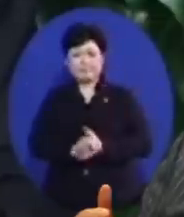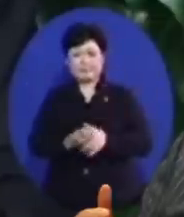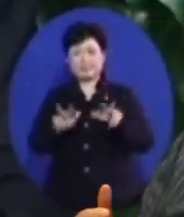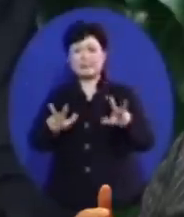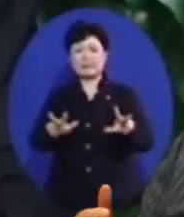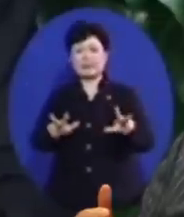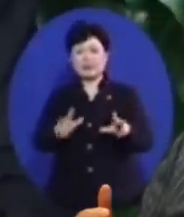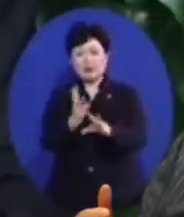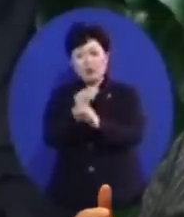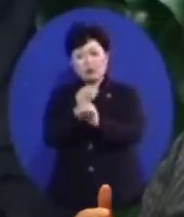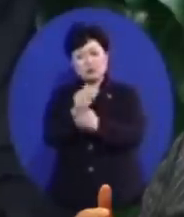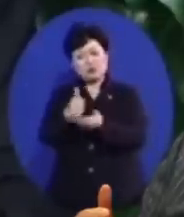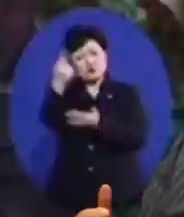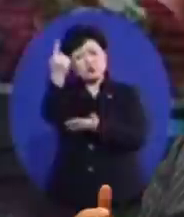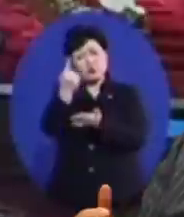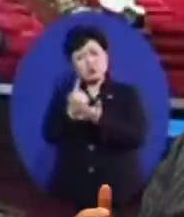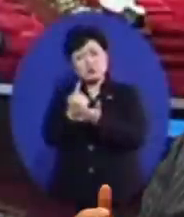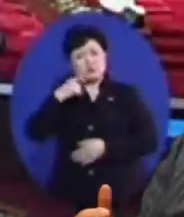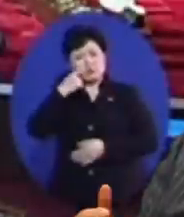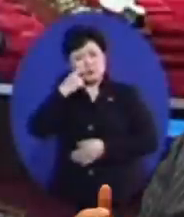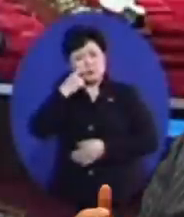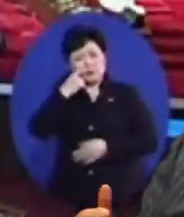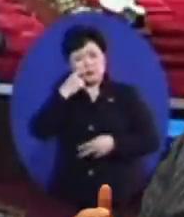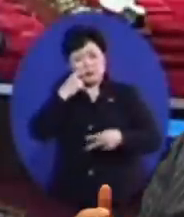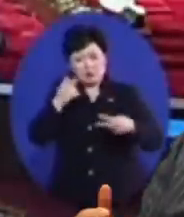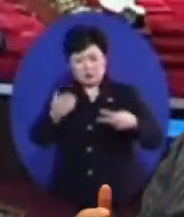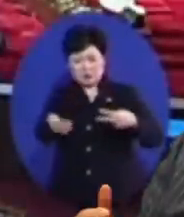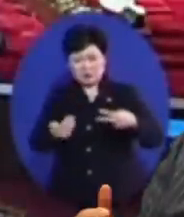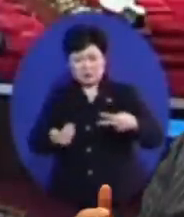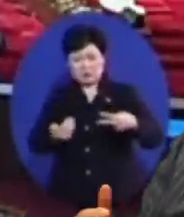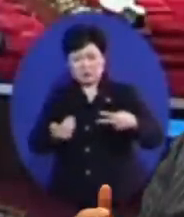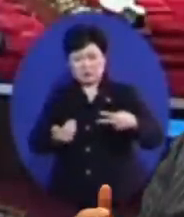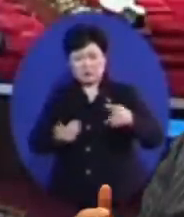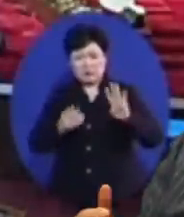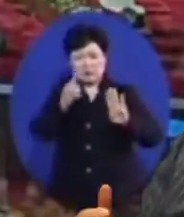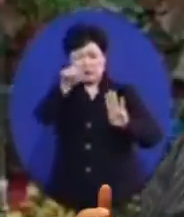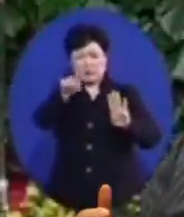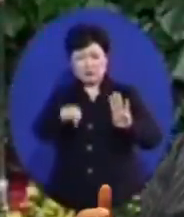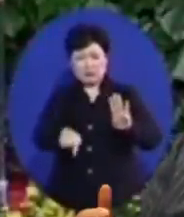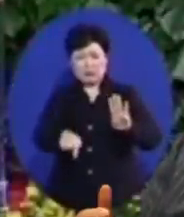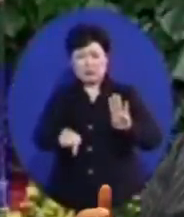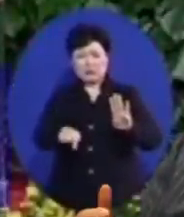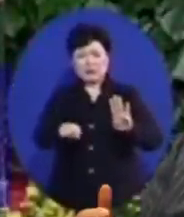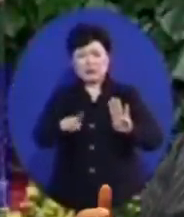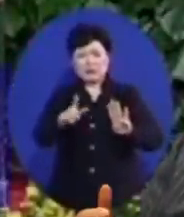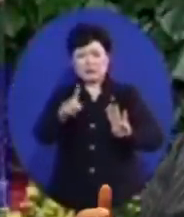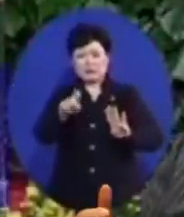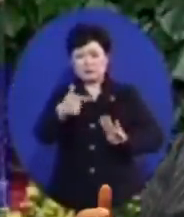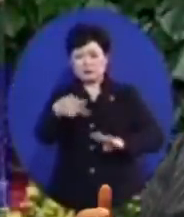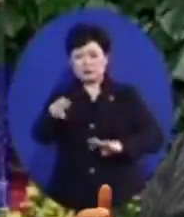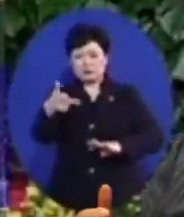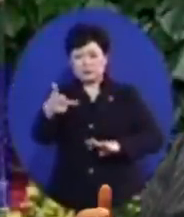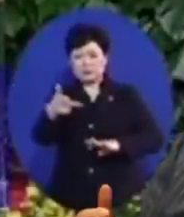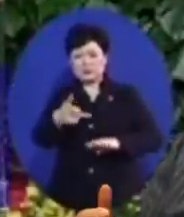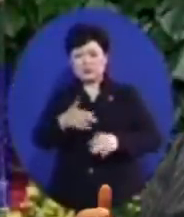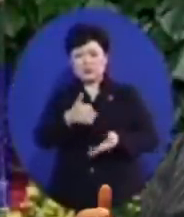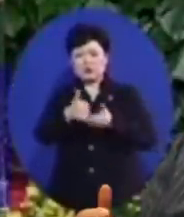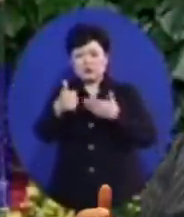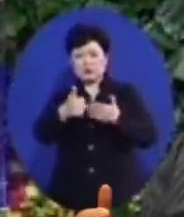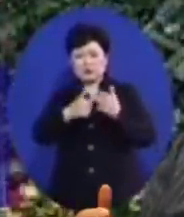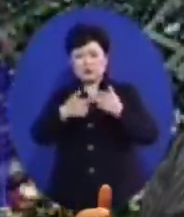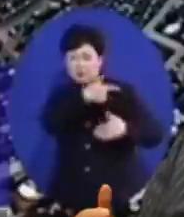이제는 언제 주님 오실지 우리는 알 수가 없는 것입니다. 데살로니가 전서 4장 16절 11절에 주께서 호령과 천사장의 소리와 하나님의